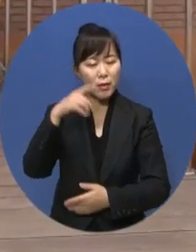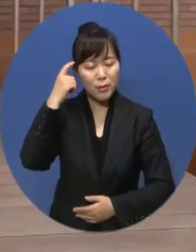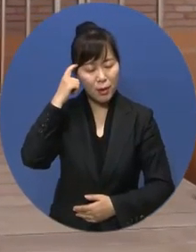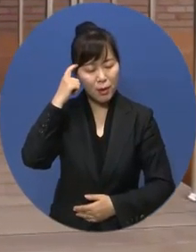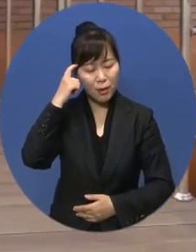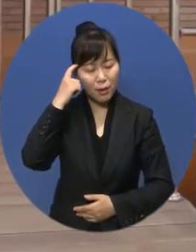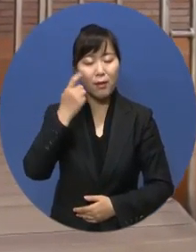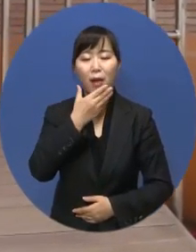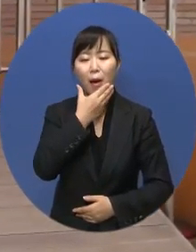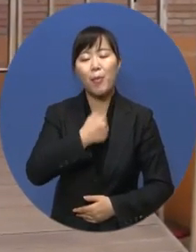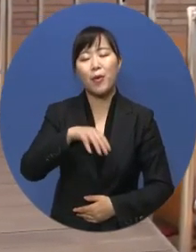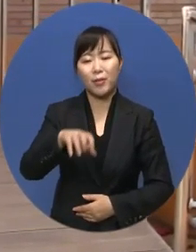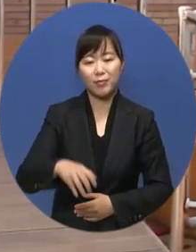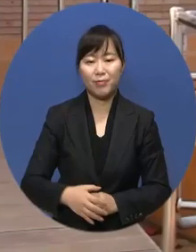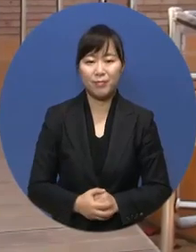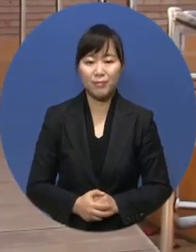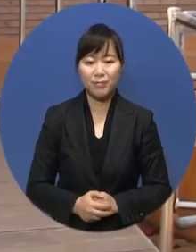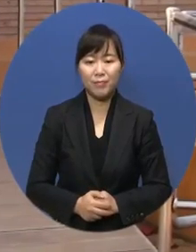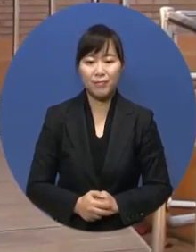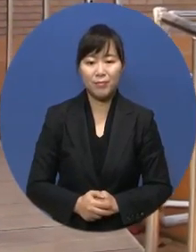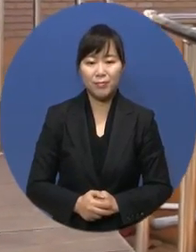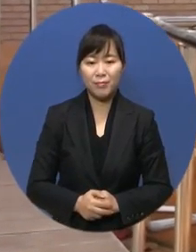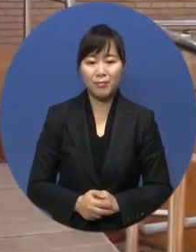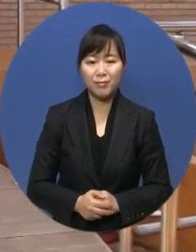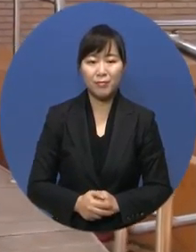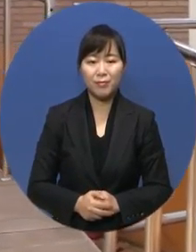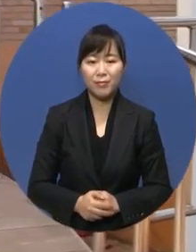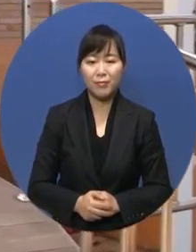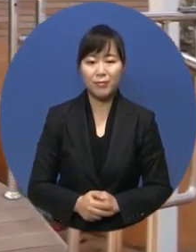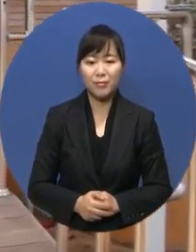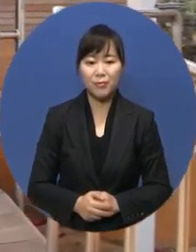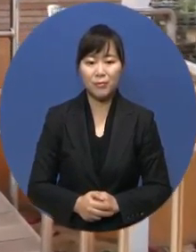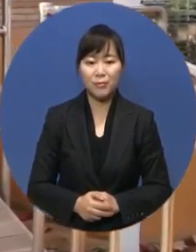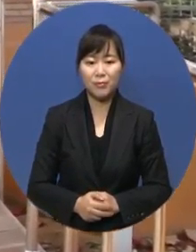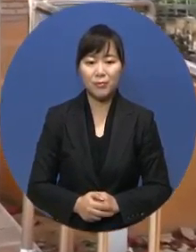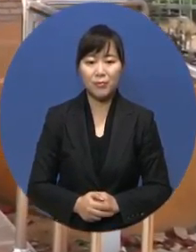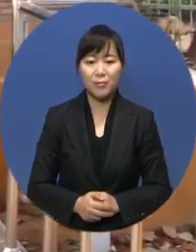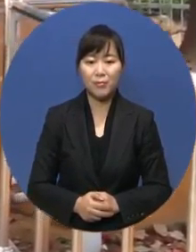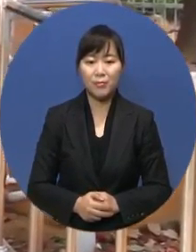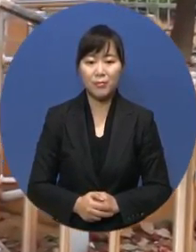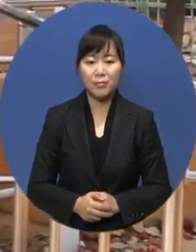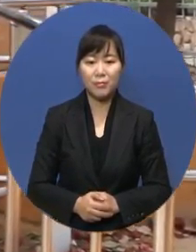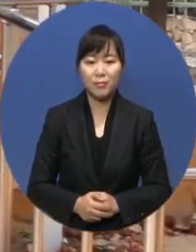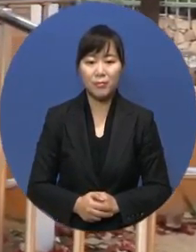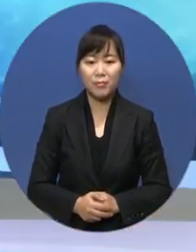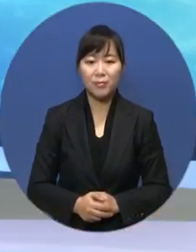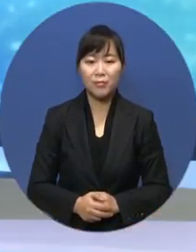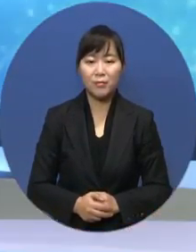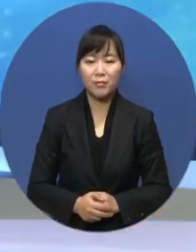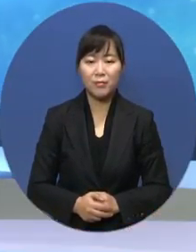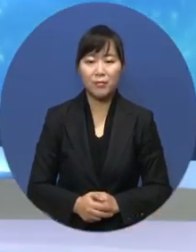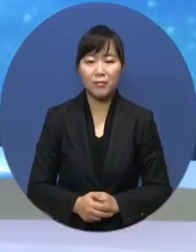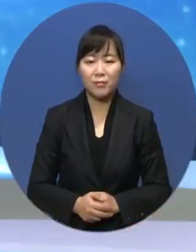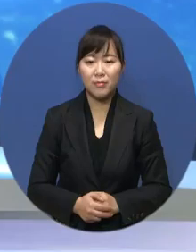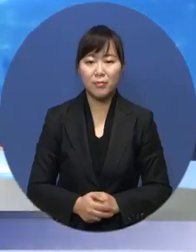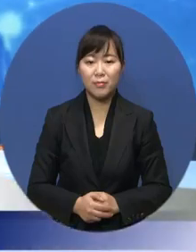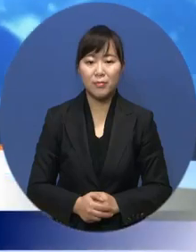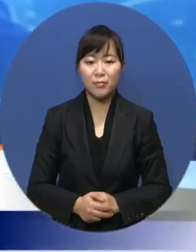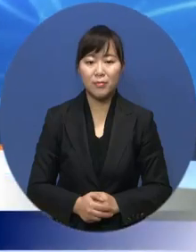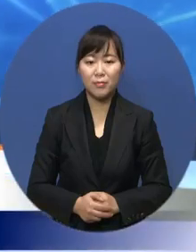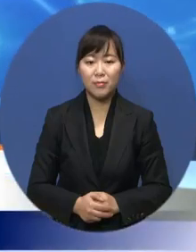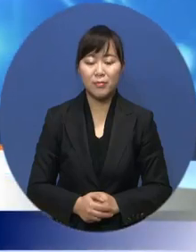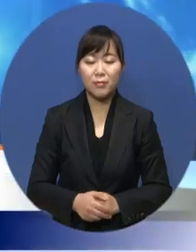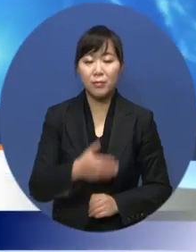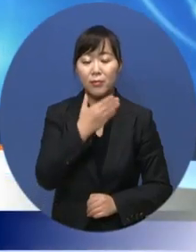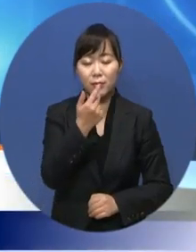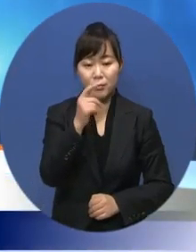생각되는 행복한 곳이었습니다. 복지TV 경기방송 정은선입니다.